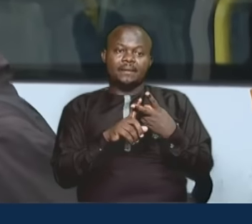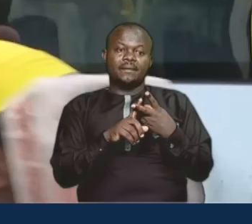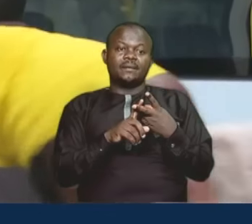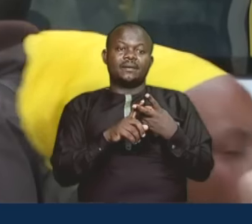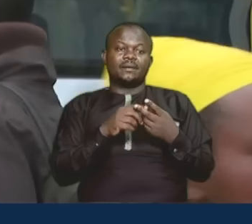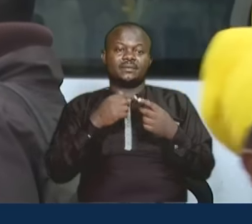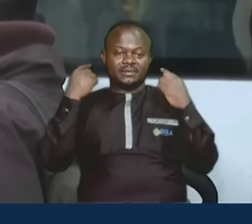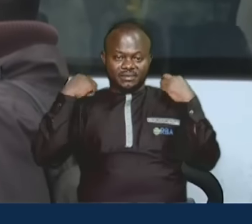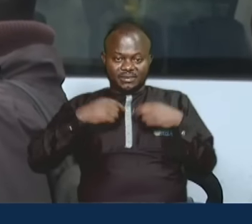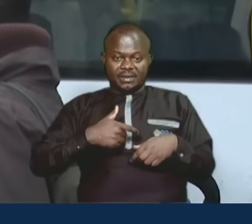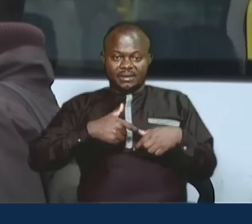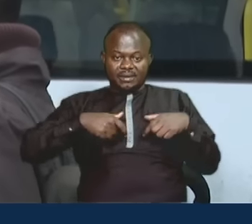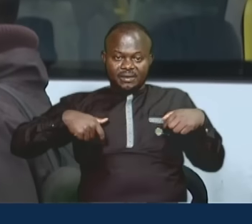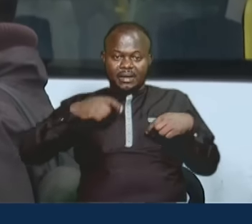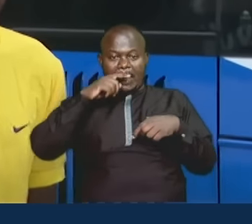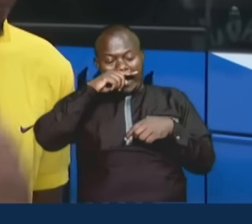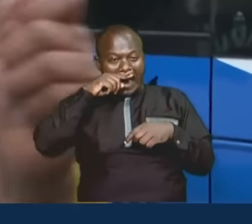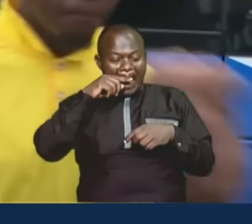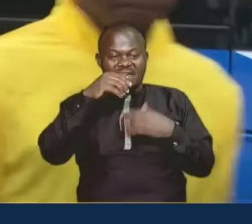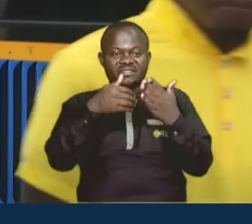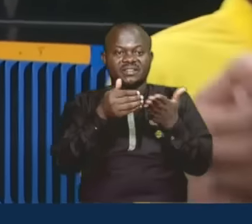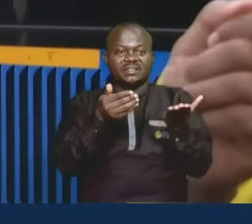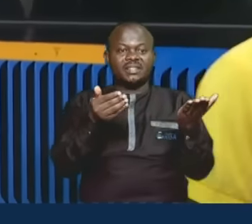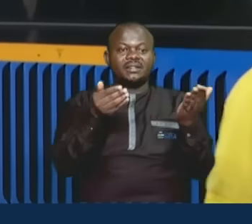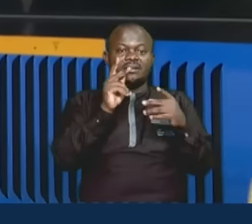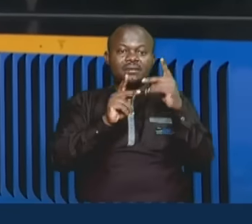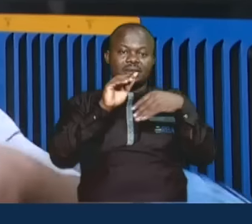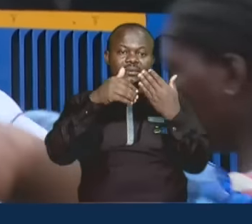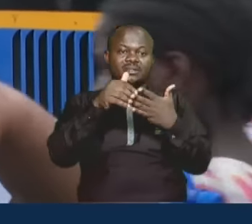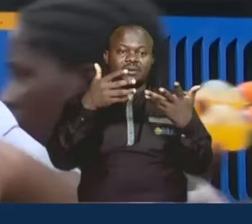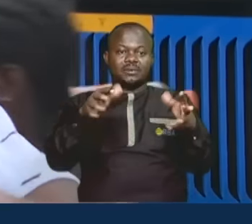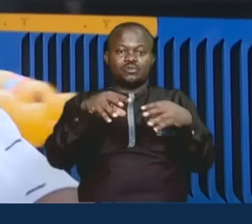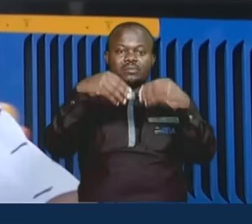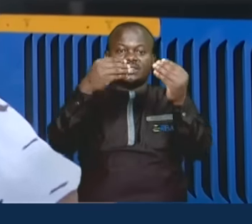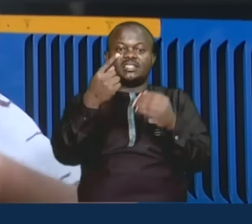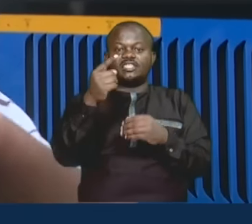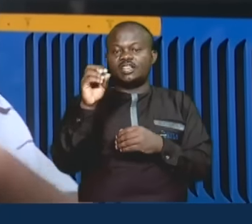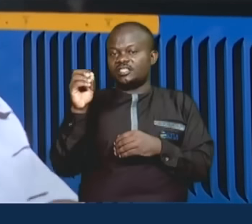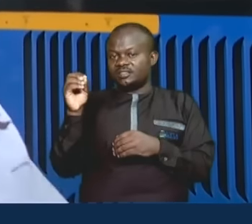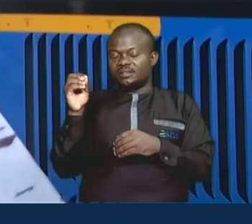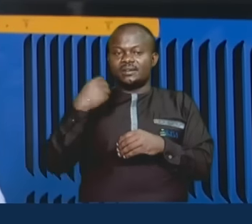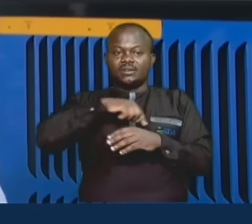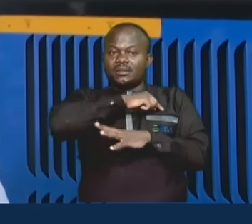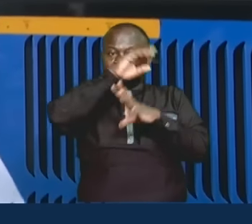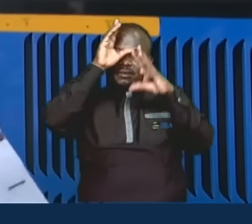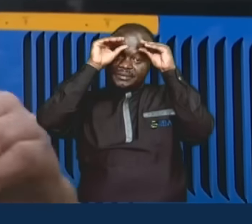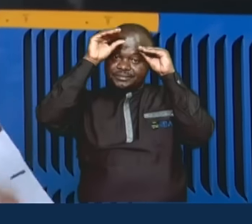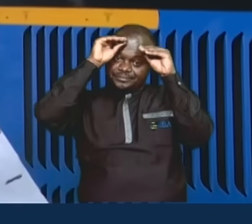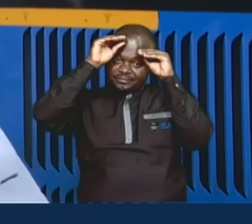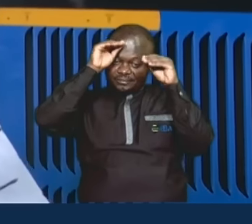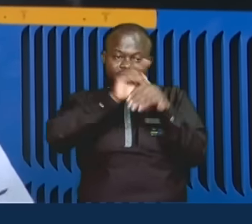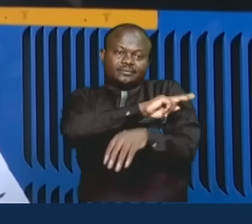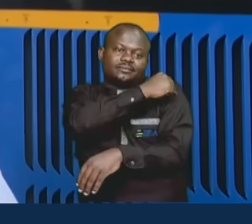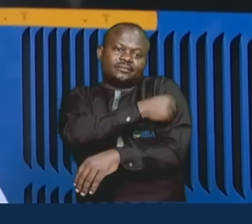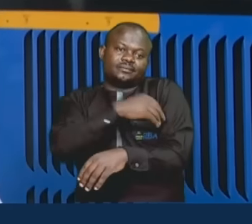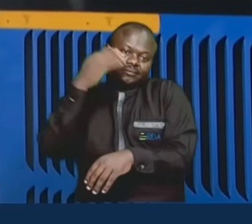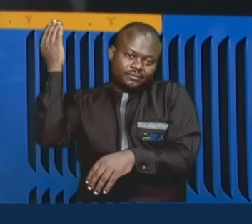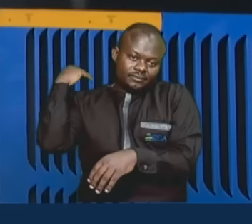baje kandi tuba dufite akaresi ngirango arimo tubaze guha ibihumbi ijana akaresi dukunda kwigira no ku bitaro ubu duherutse I